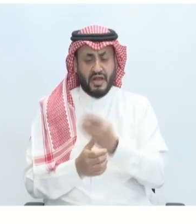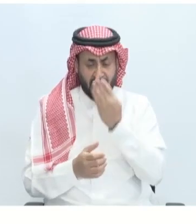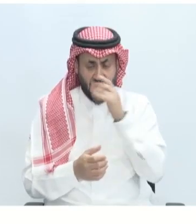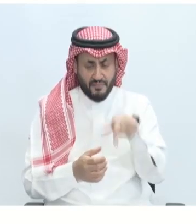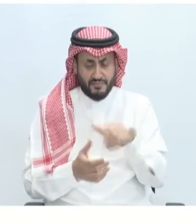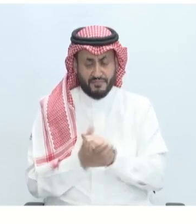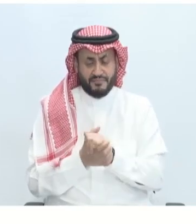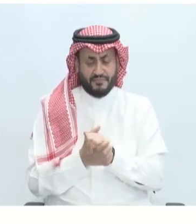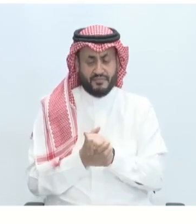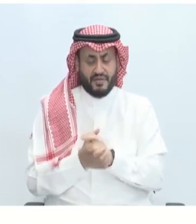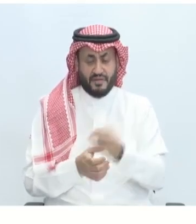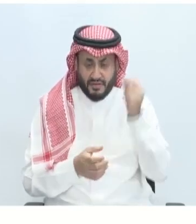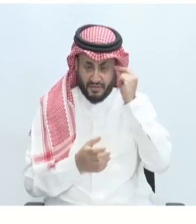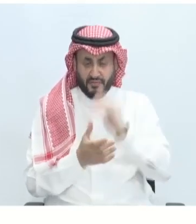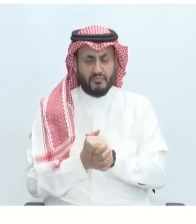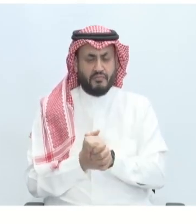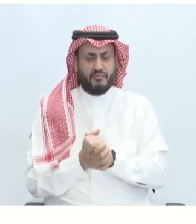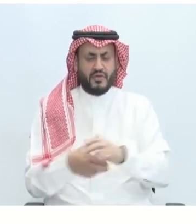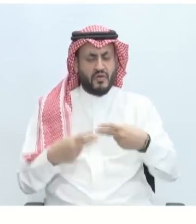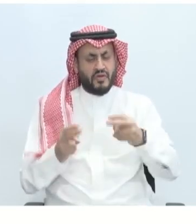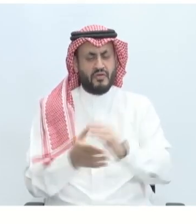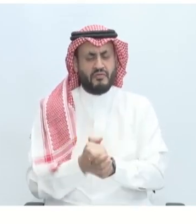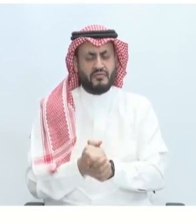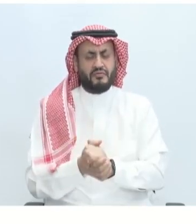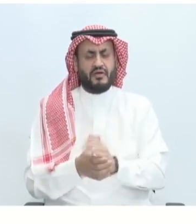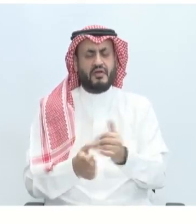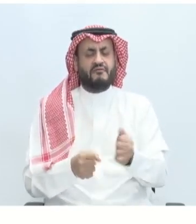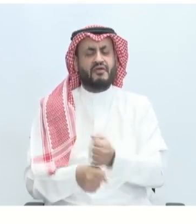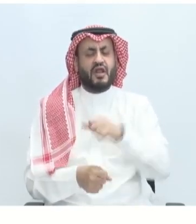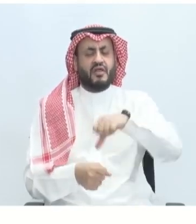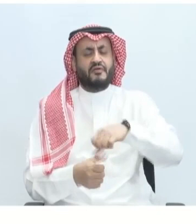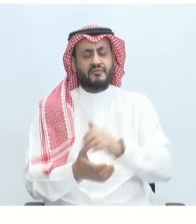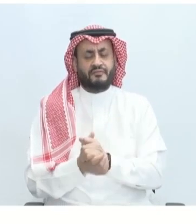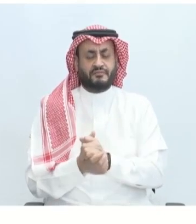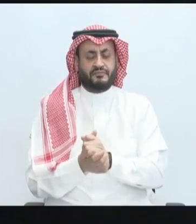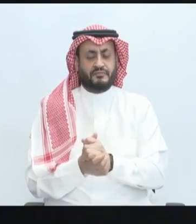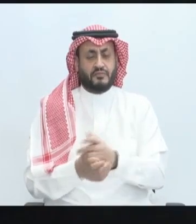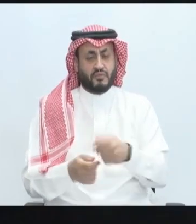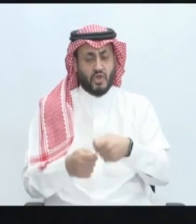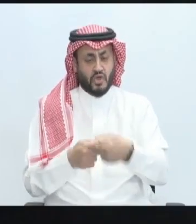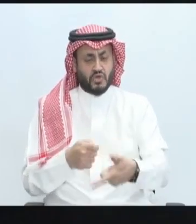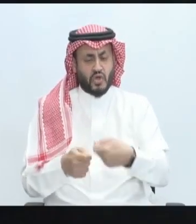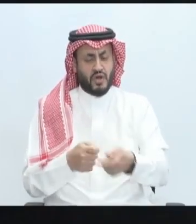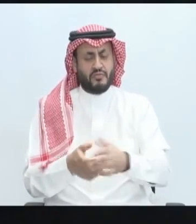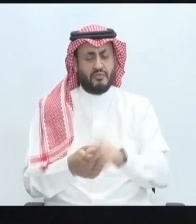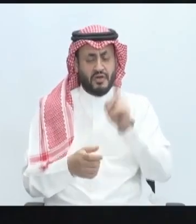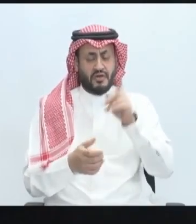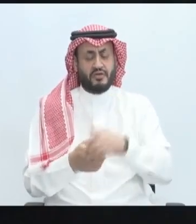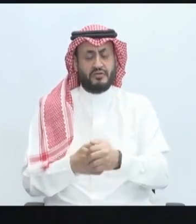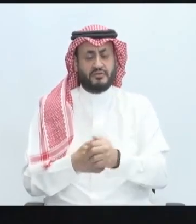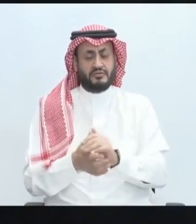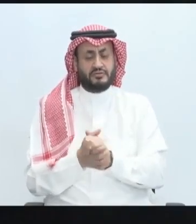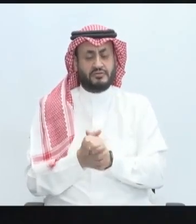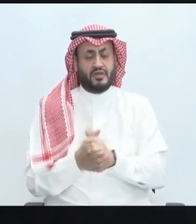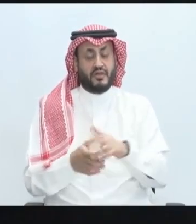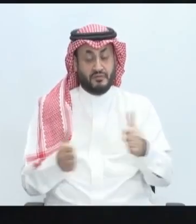لهذا ليعلم من يطيعه ومن يعصيه فهناك ان يرزقه الله عز وجل المال والاولاد فيجعل